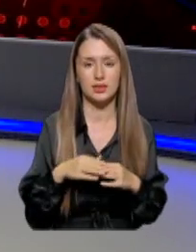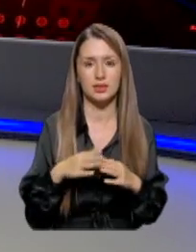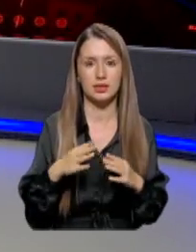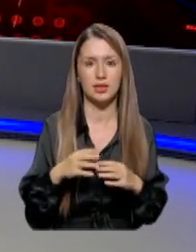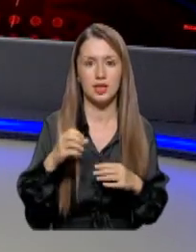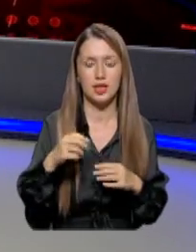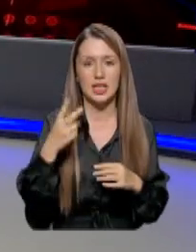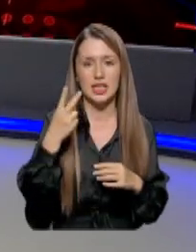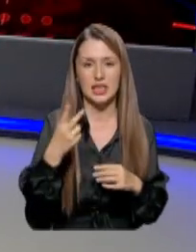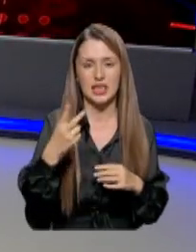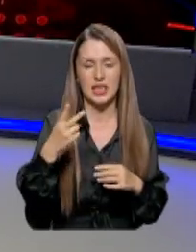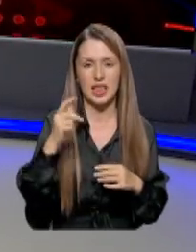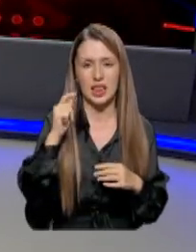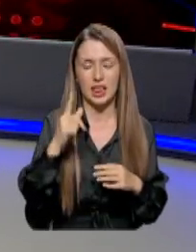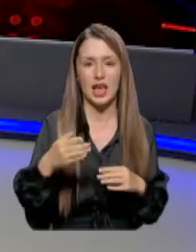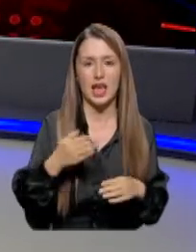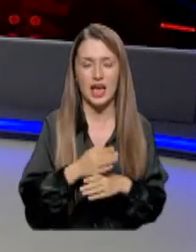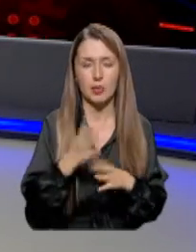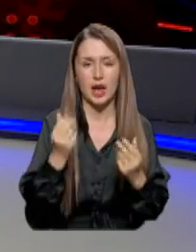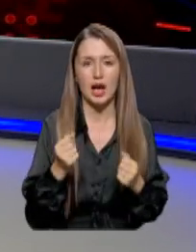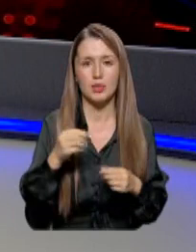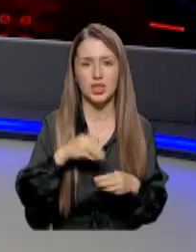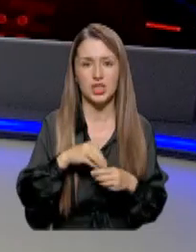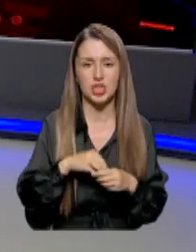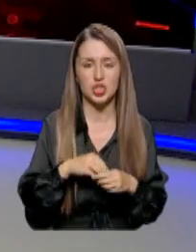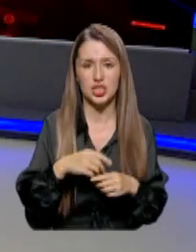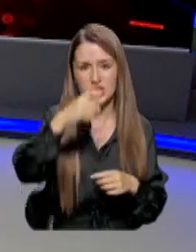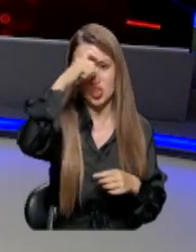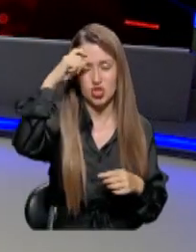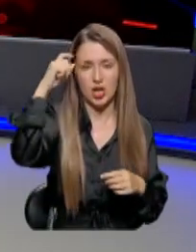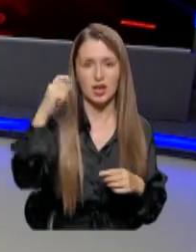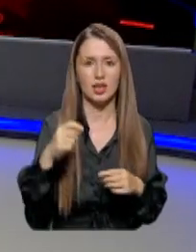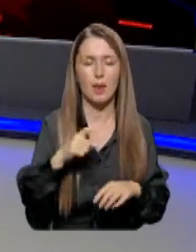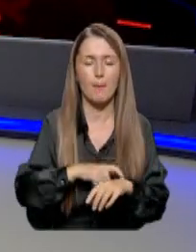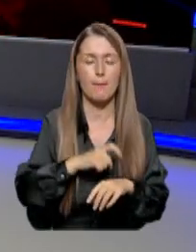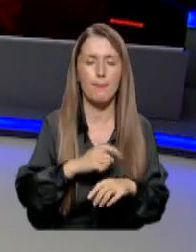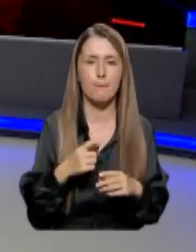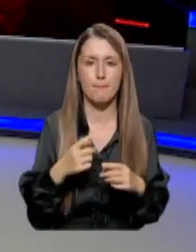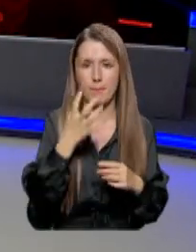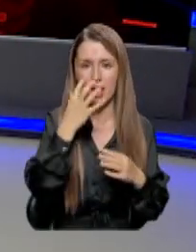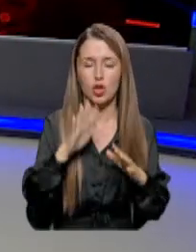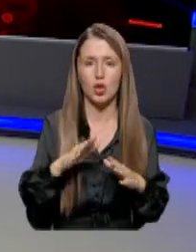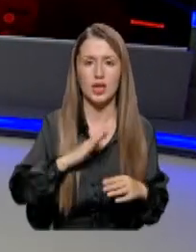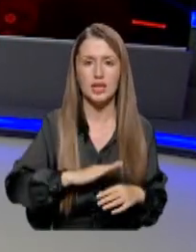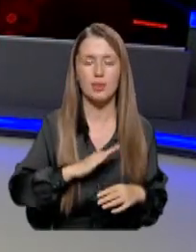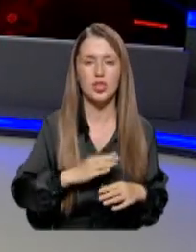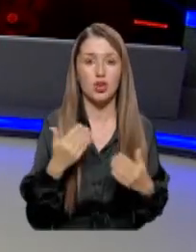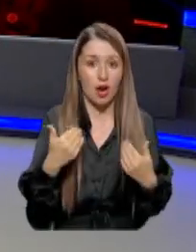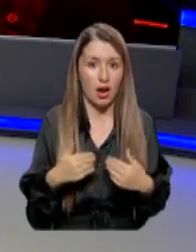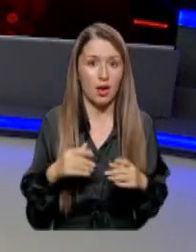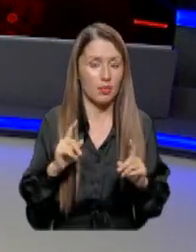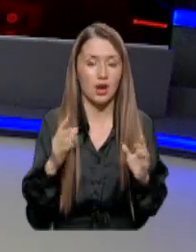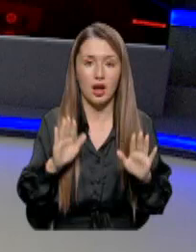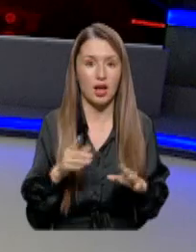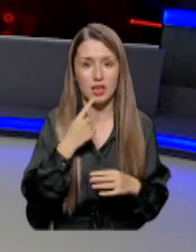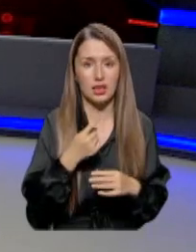Ekmek kuyruğu, 2 liraya ekmek alabilmek için insanlar sıcakta dakikalarca bekliyorlar. Ve sabredecek hal mi